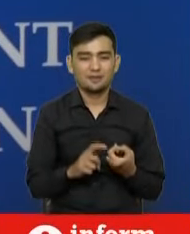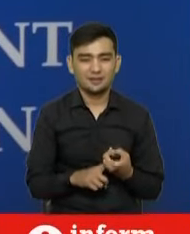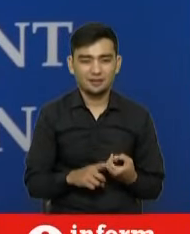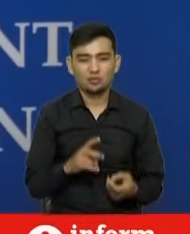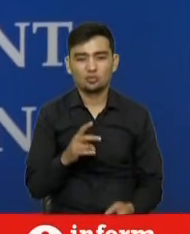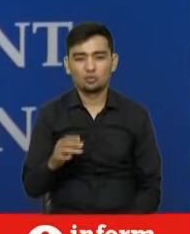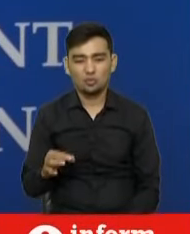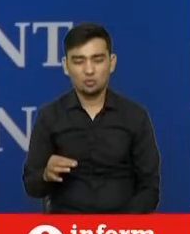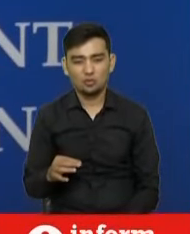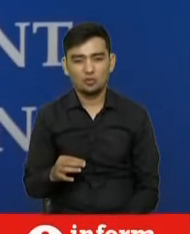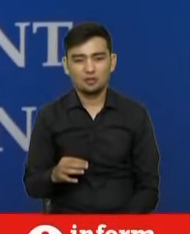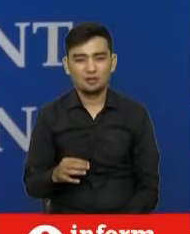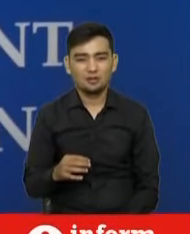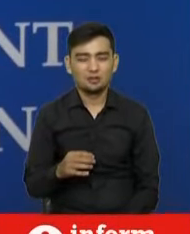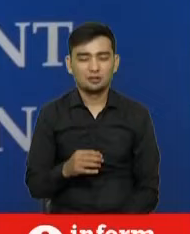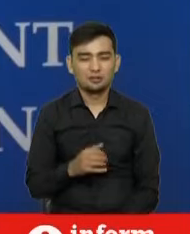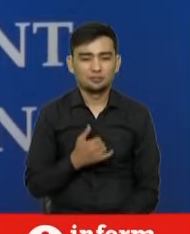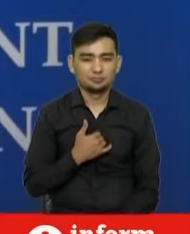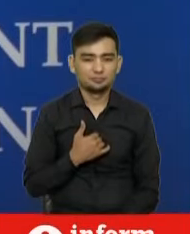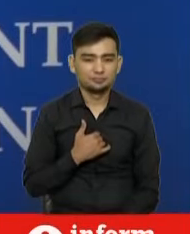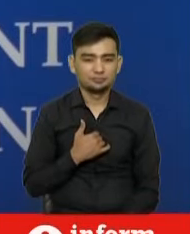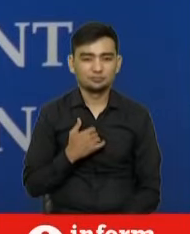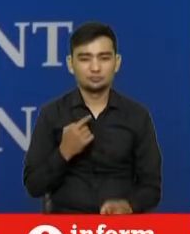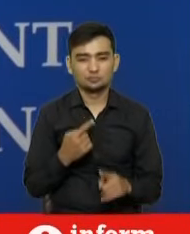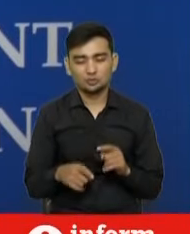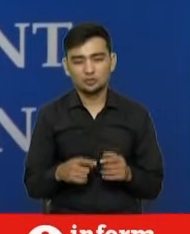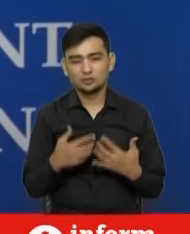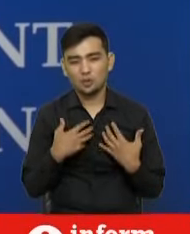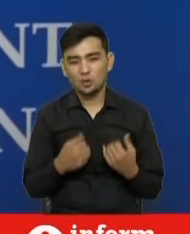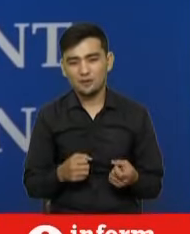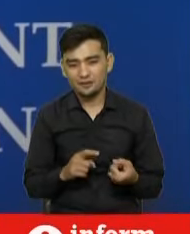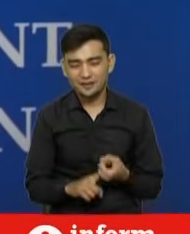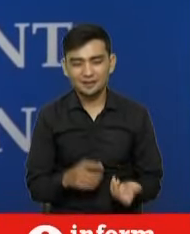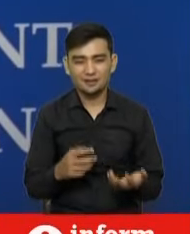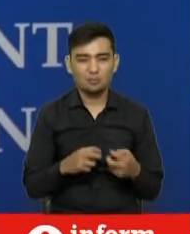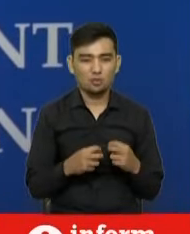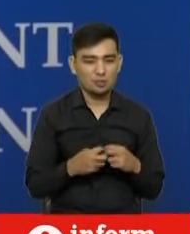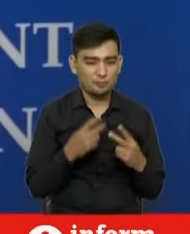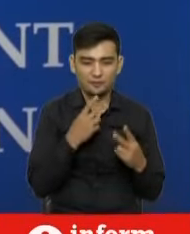Бірақ енді бұл жерде енді басқа денсаулыққа байланысты мен мәселе көріп тұрған жоқпын.